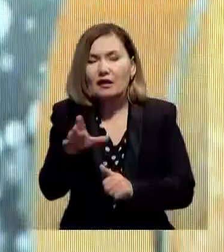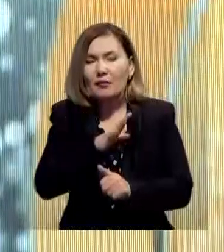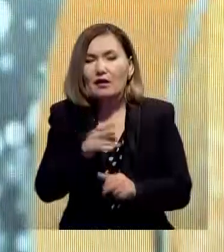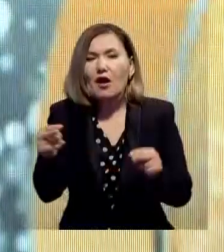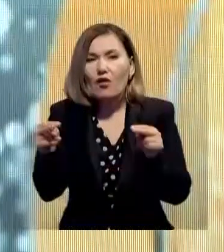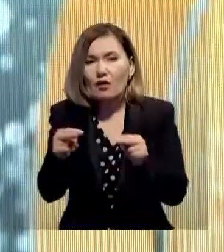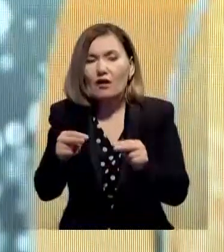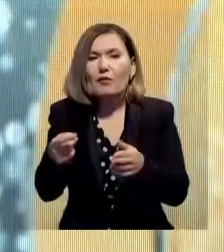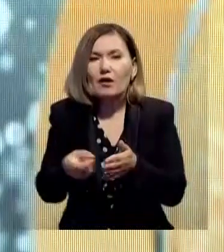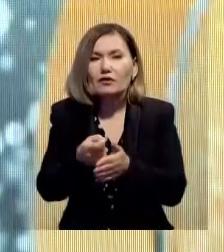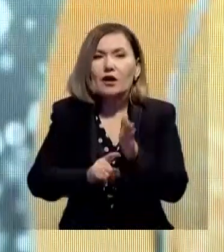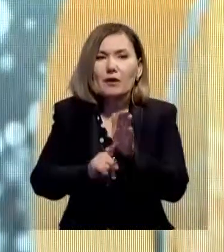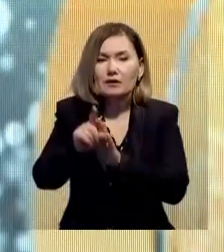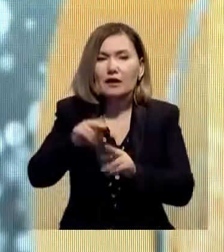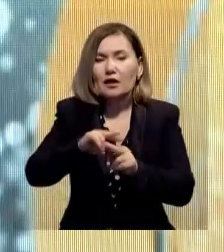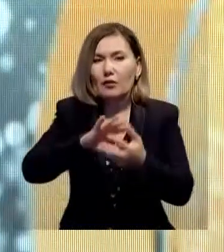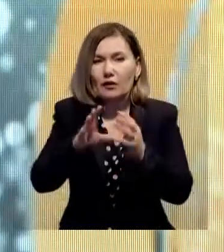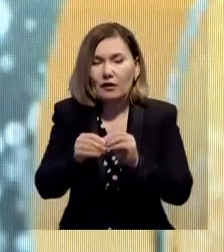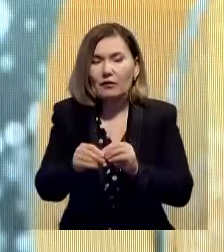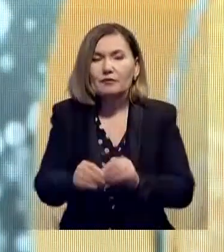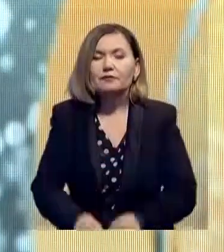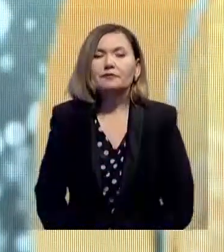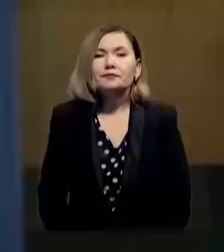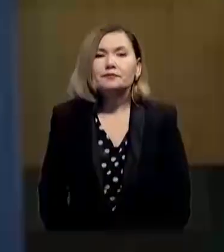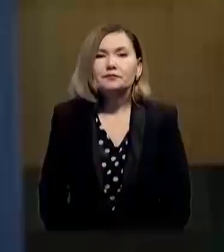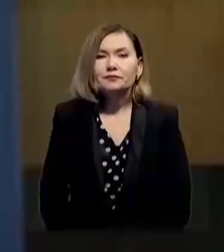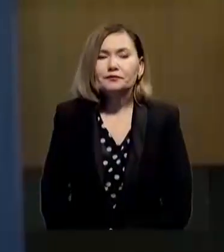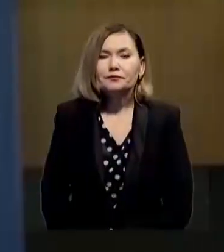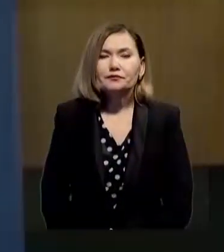кейін босатылған, ал үшіншісі іздестіріліп жатыр.